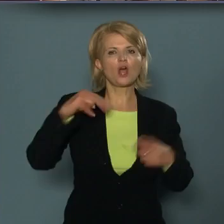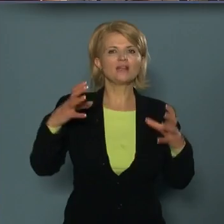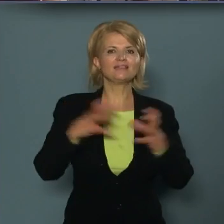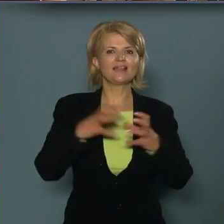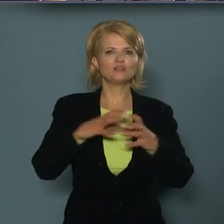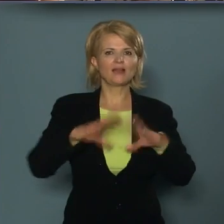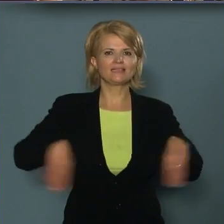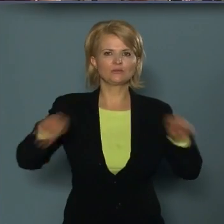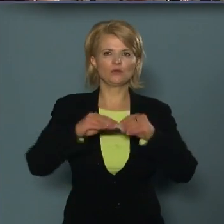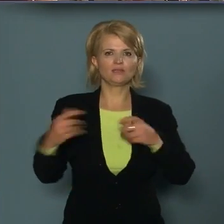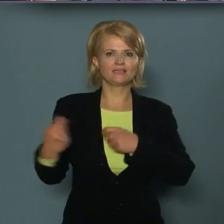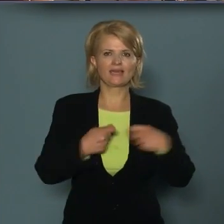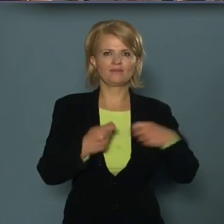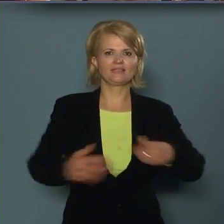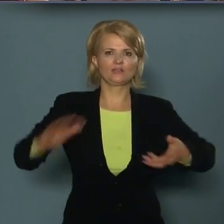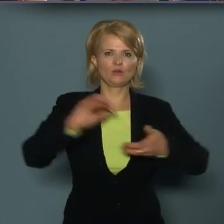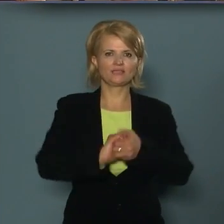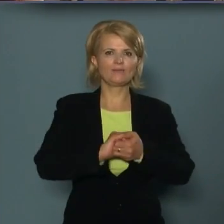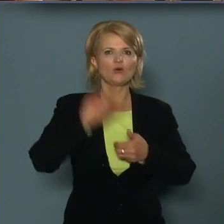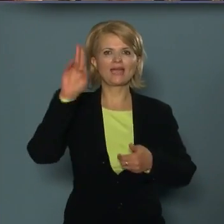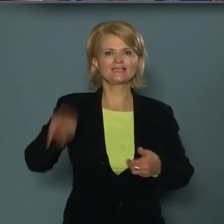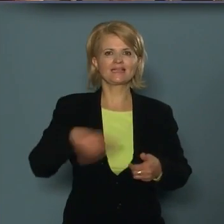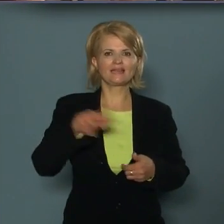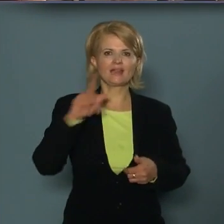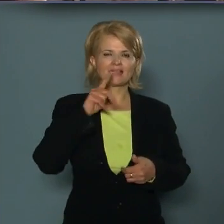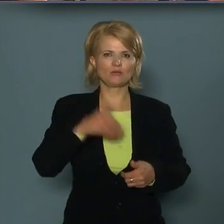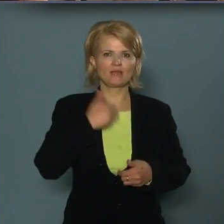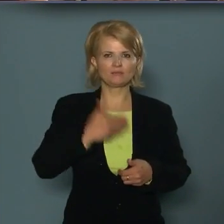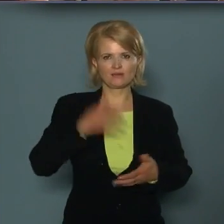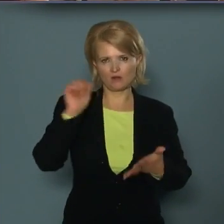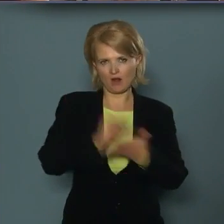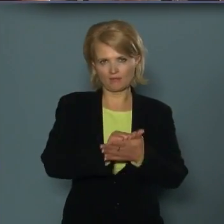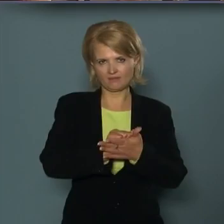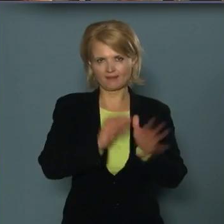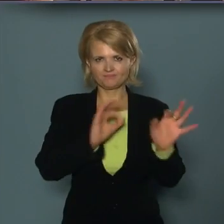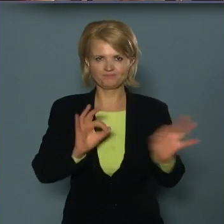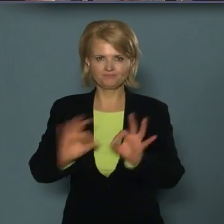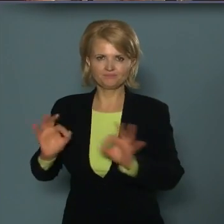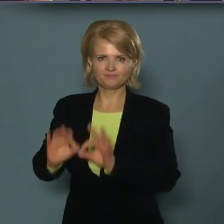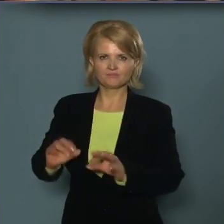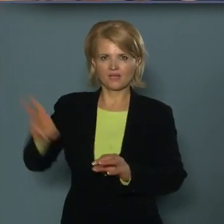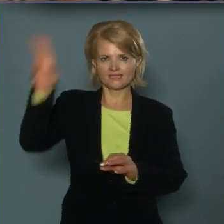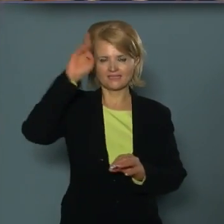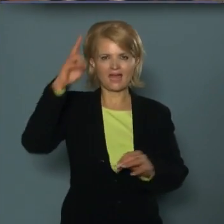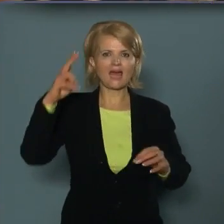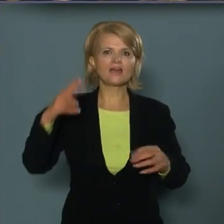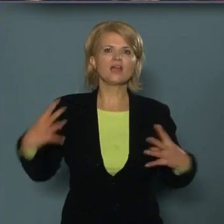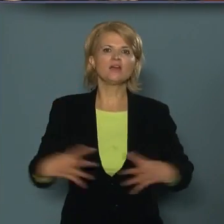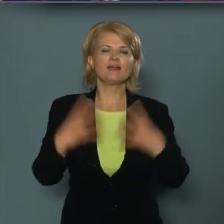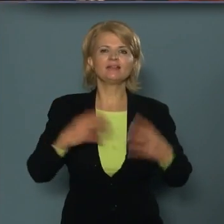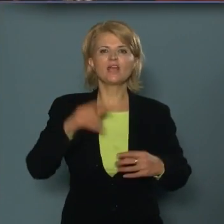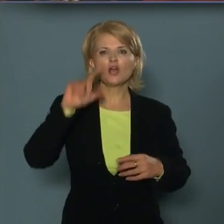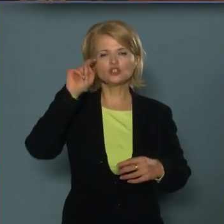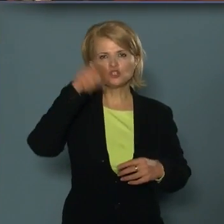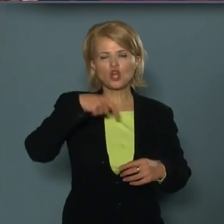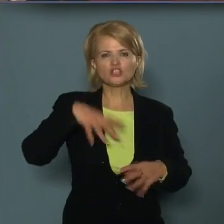szülői szervezet és az összefogás a Szent László Gimnáziumért alapítvány rendezte. Az esemény szárvendége Sasvári Sándor Jászai